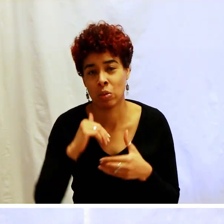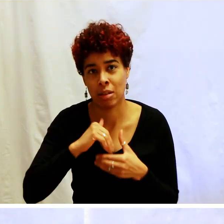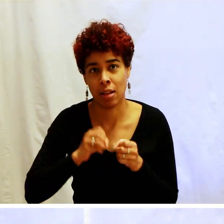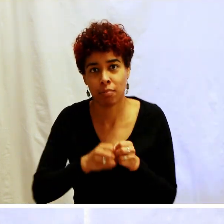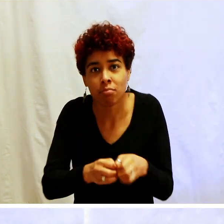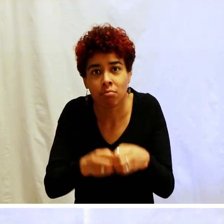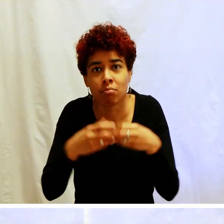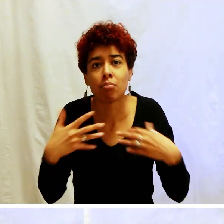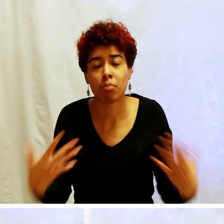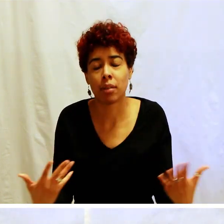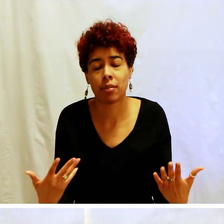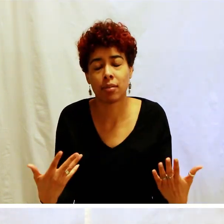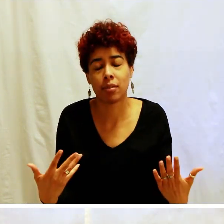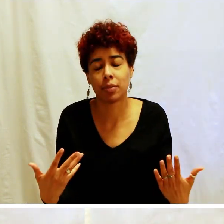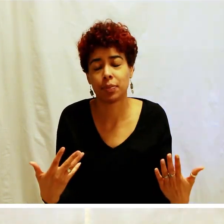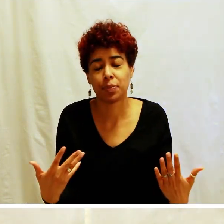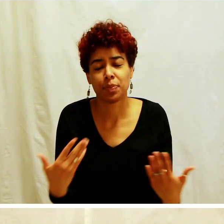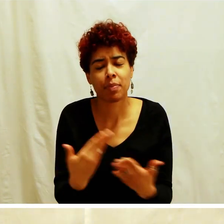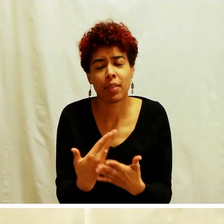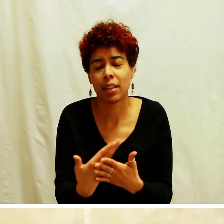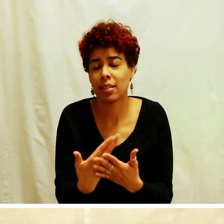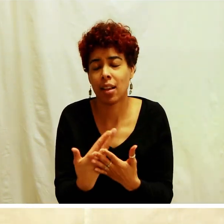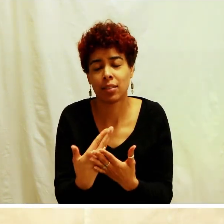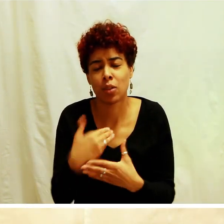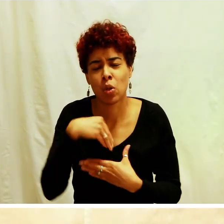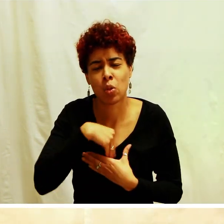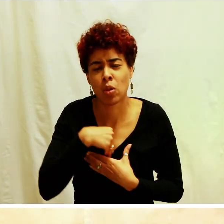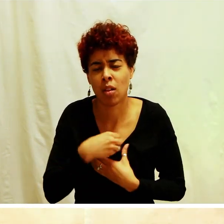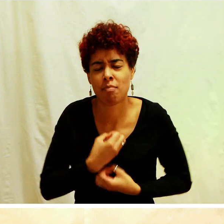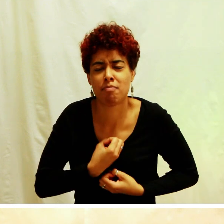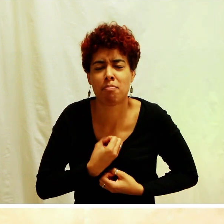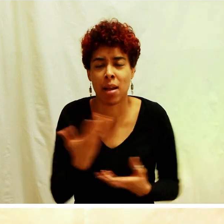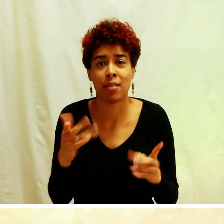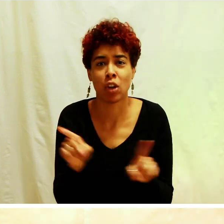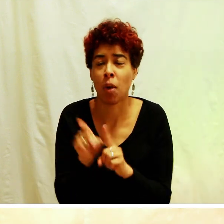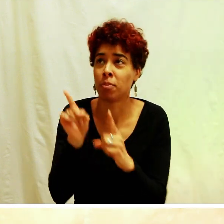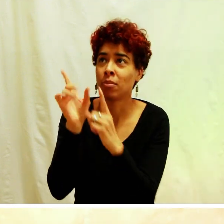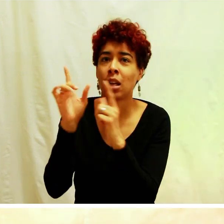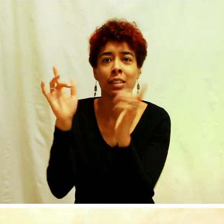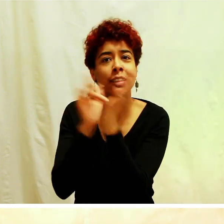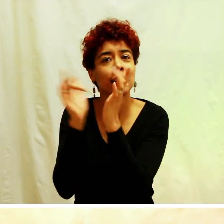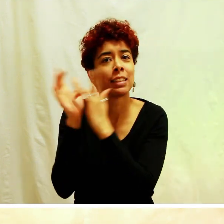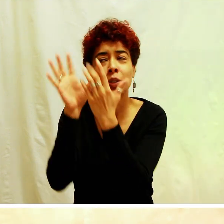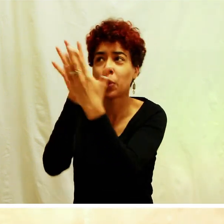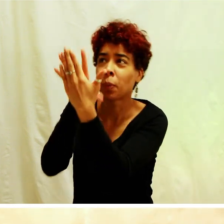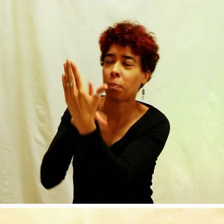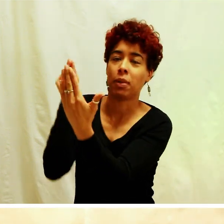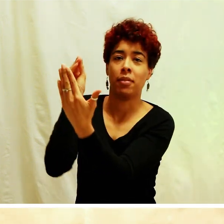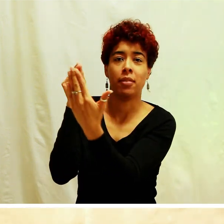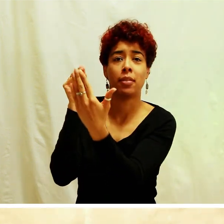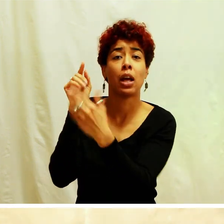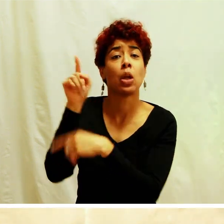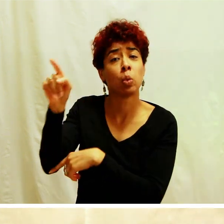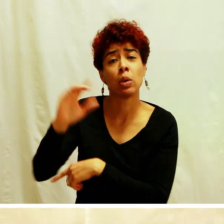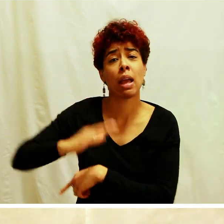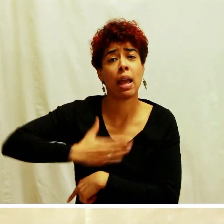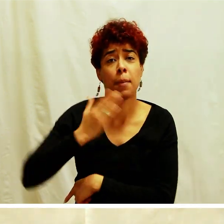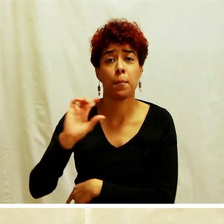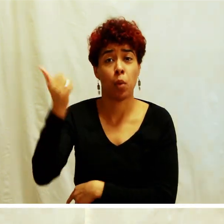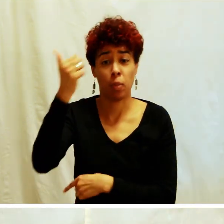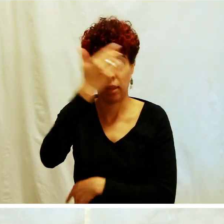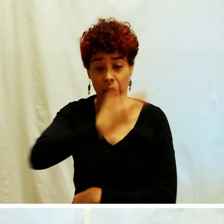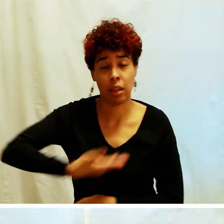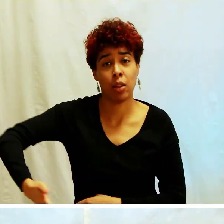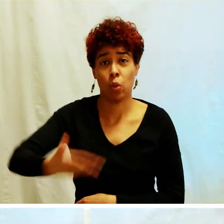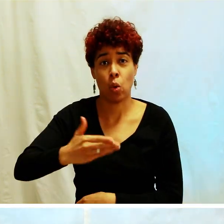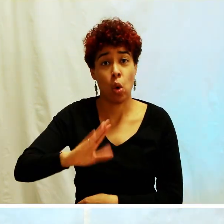chose qui vient nous pousser à être comme Christ. Christ nous a aimés avant même qu'on le connaisse.